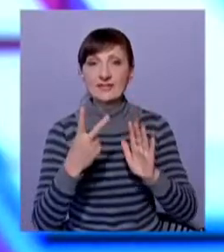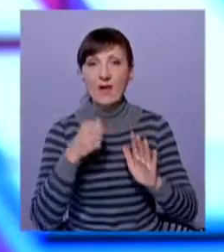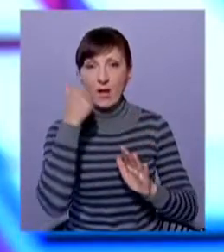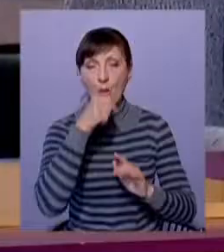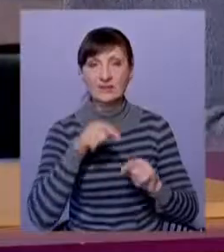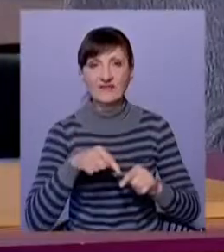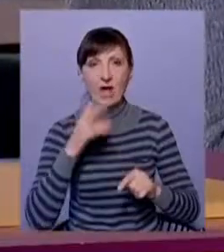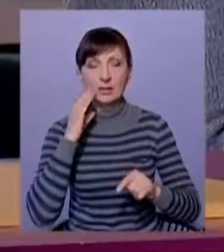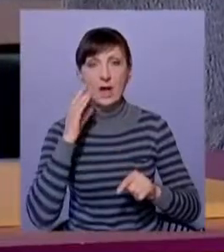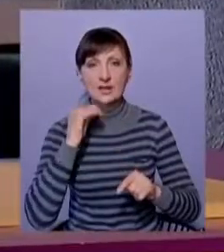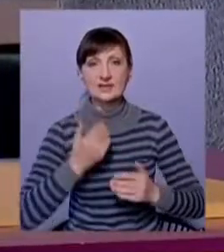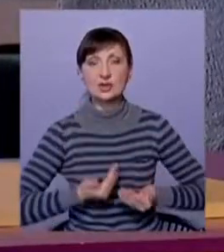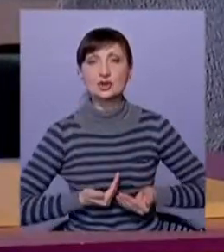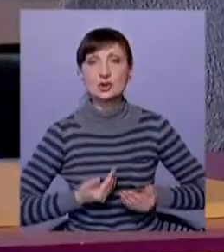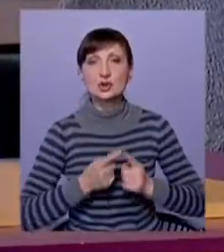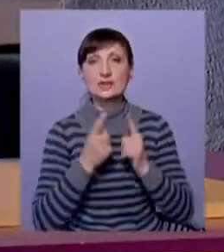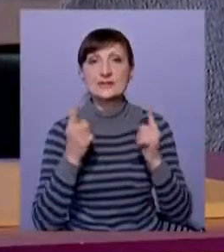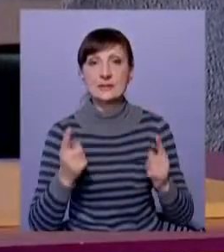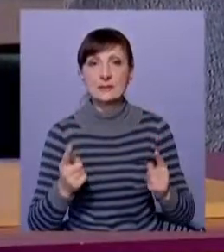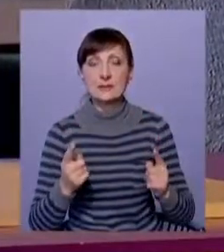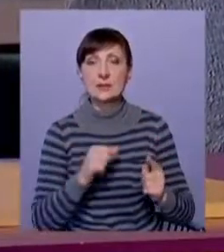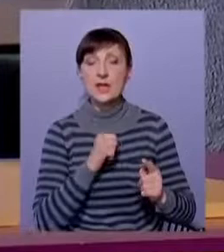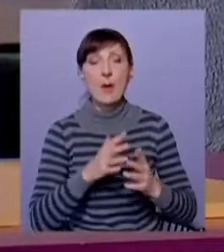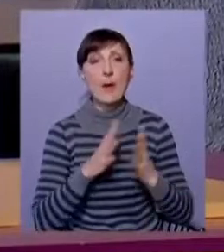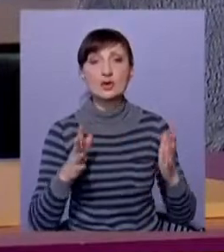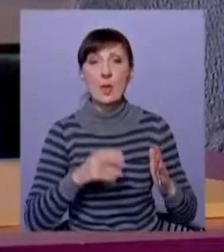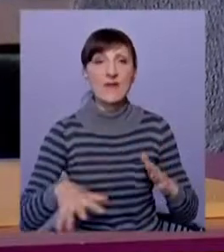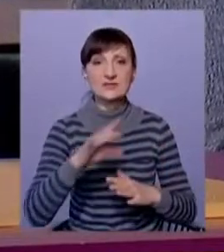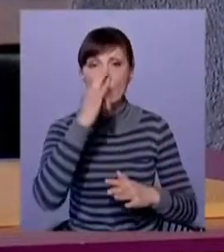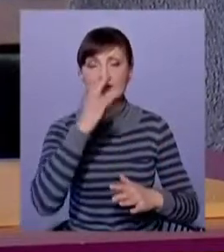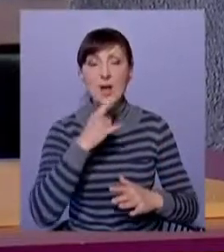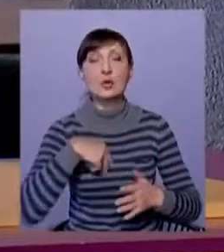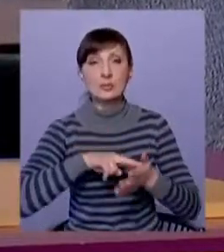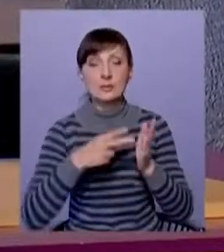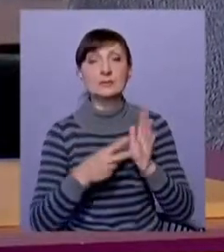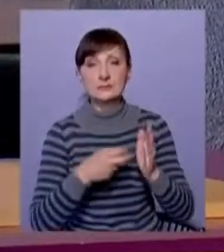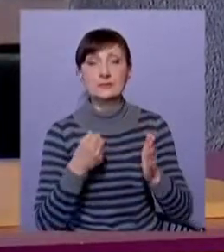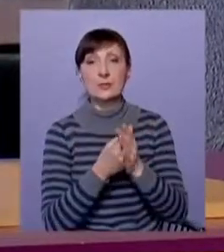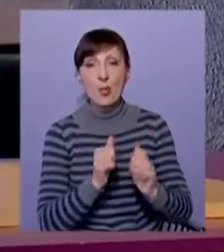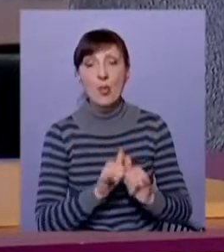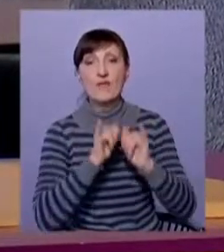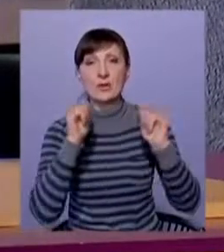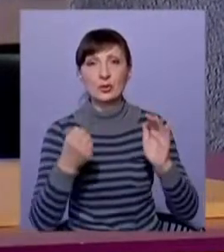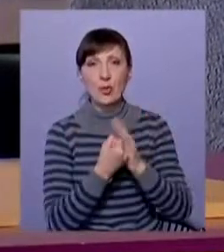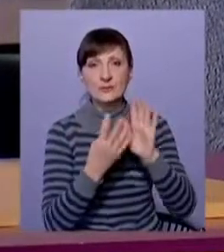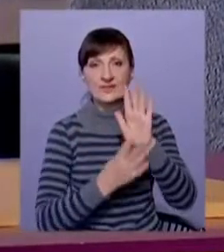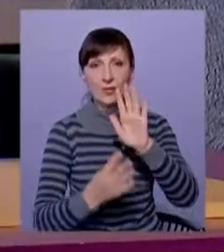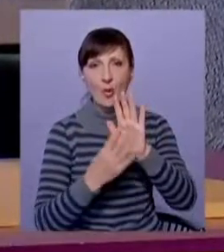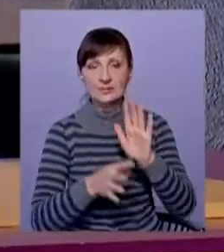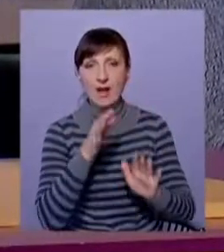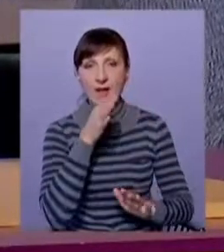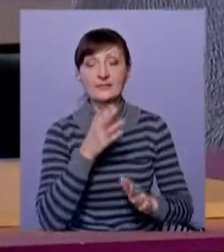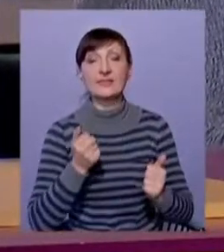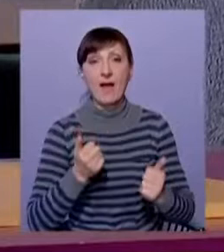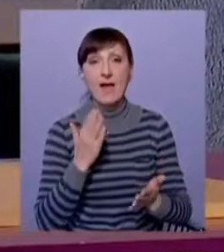76. Я уже забежал вперед. Ну, дай бог, мы нацелены на порог назначения до 90. Поэтому, так что есть